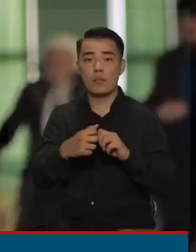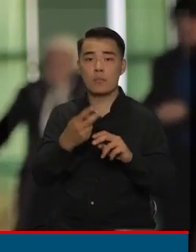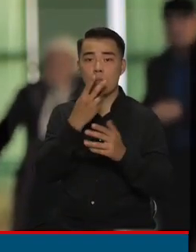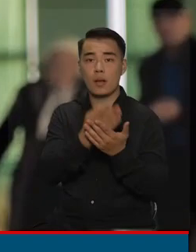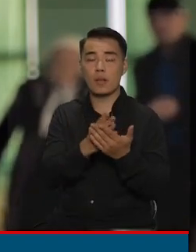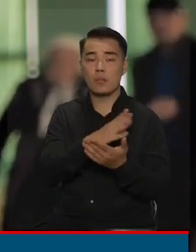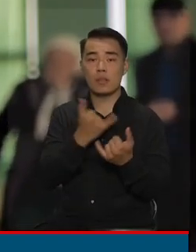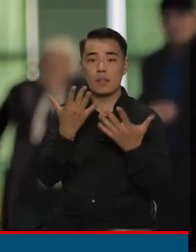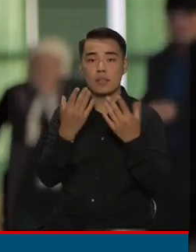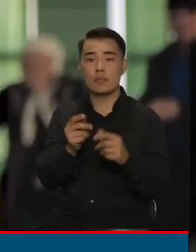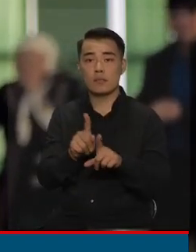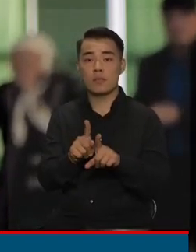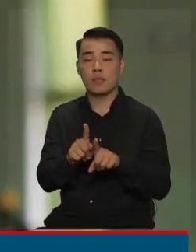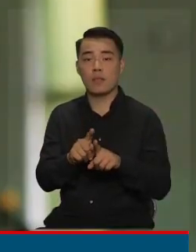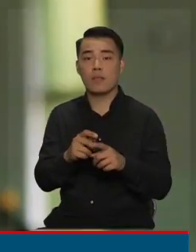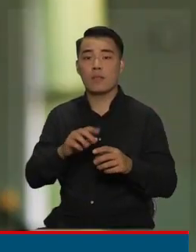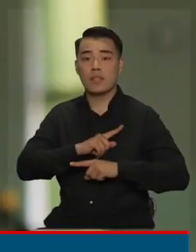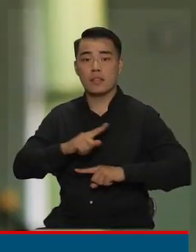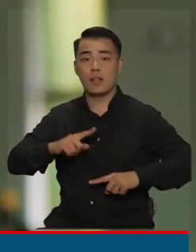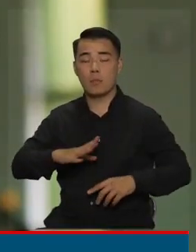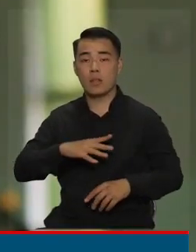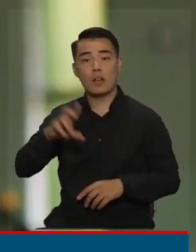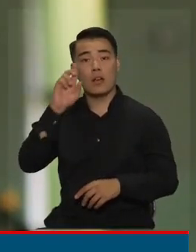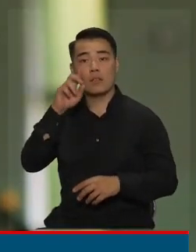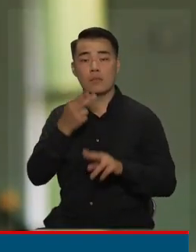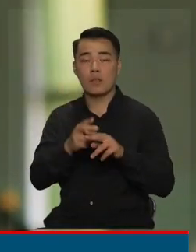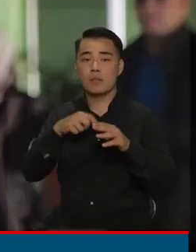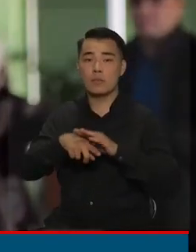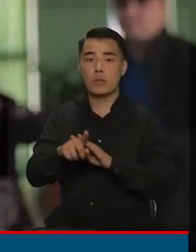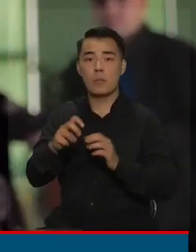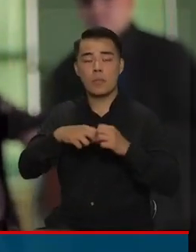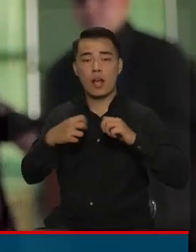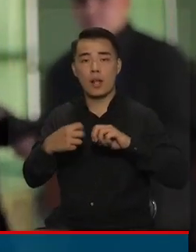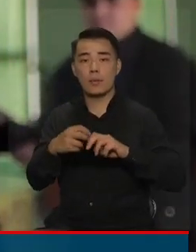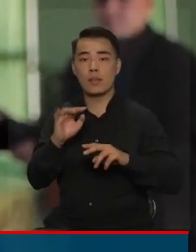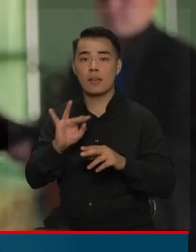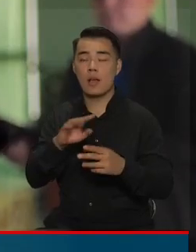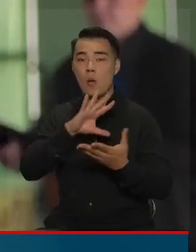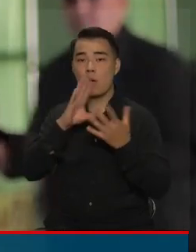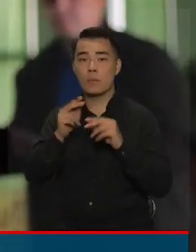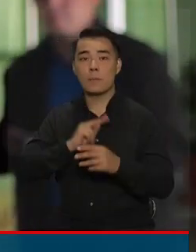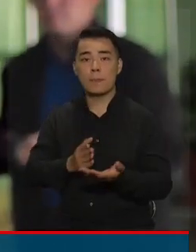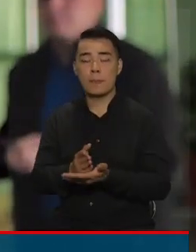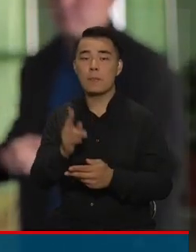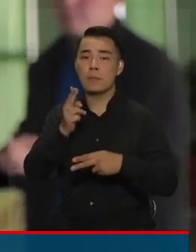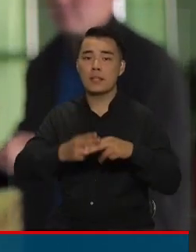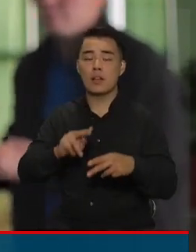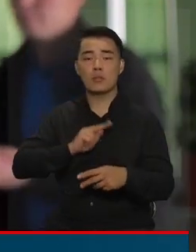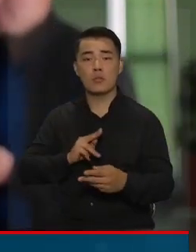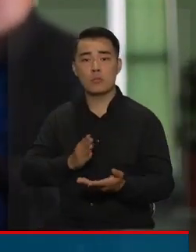осы бүгін күндегі финалда. Елдің арасындағы жағдайларды, кеншілердің еңбегі, металлургтардың